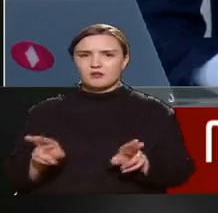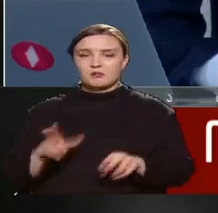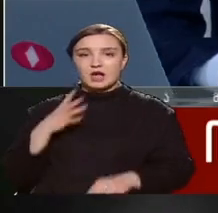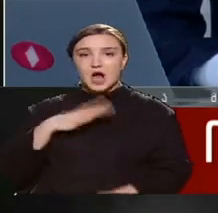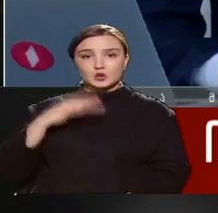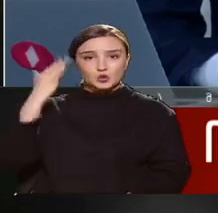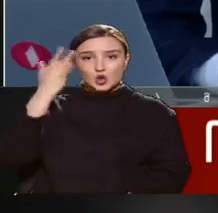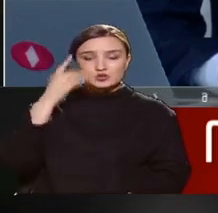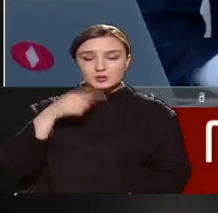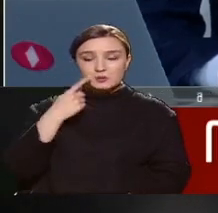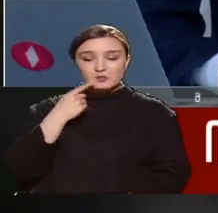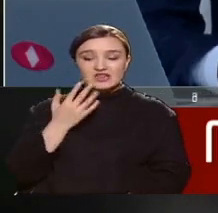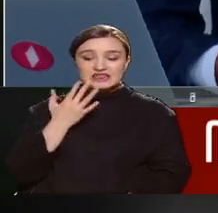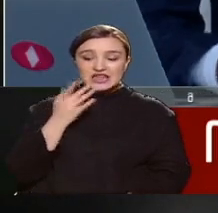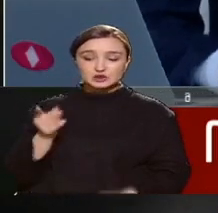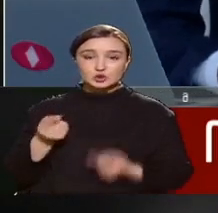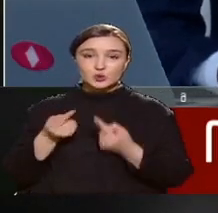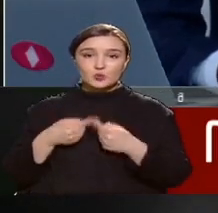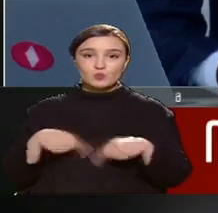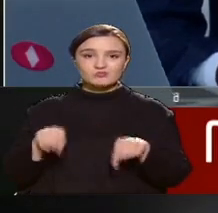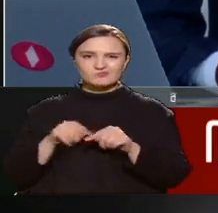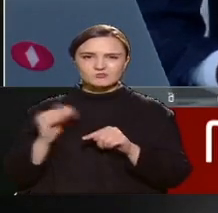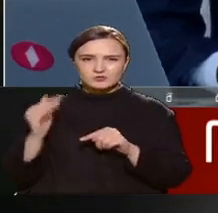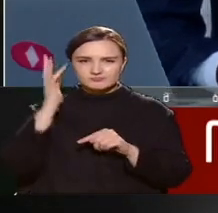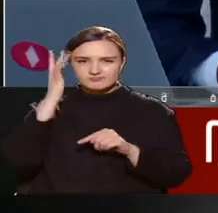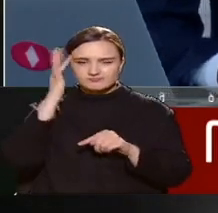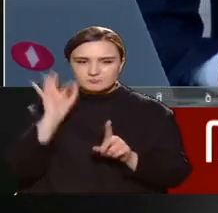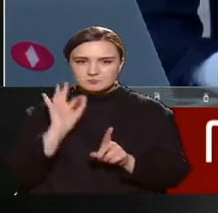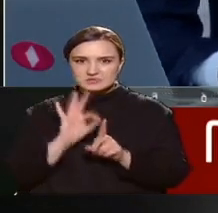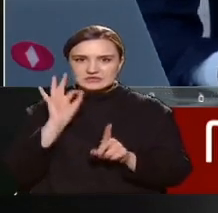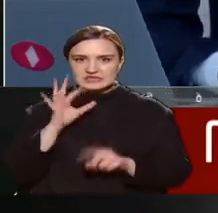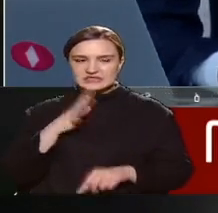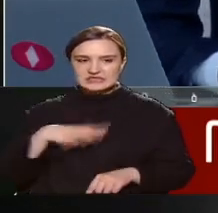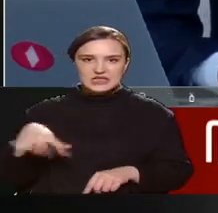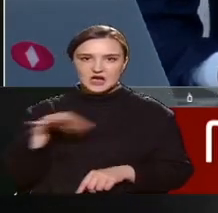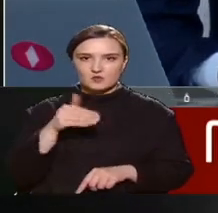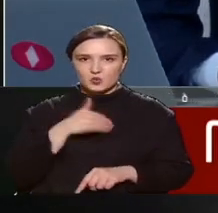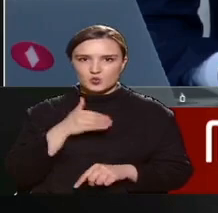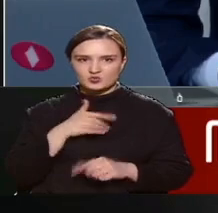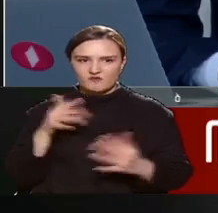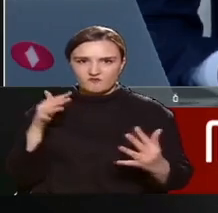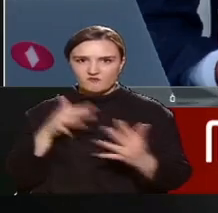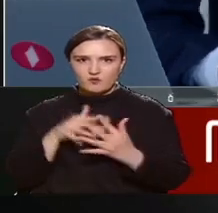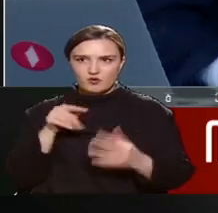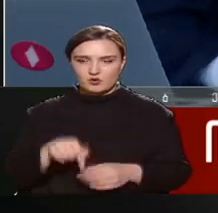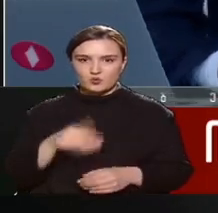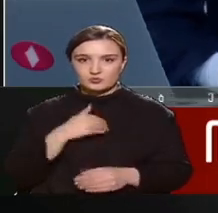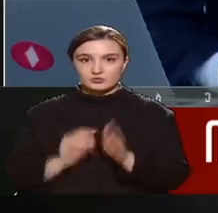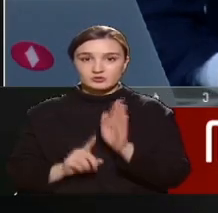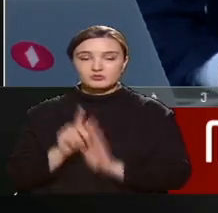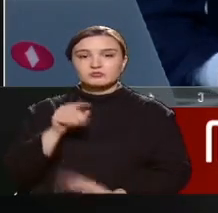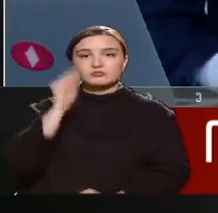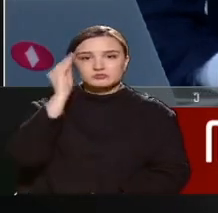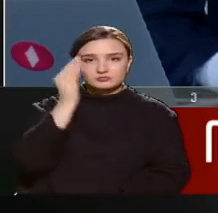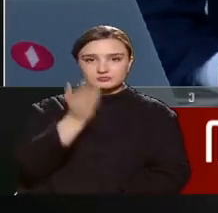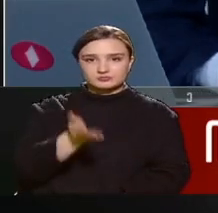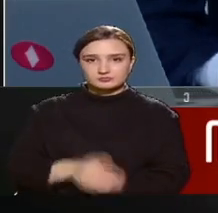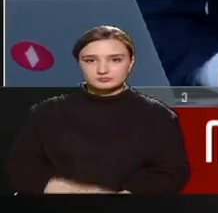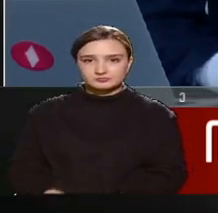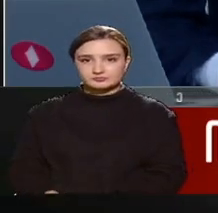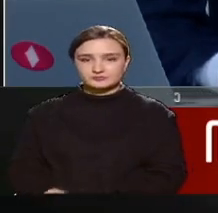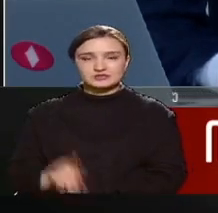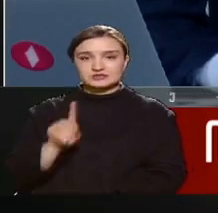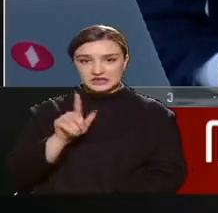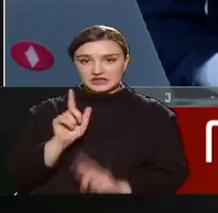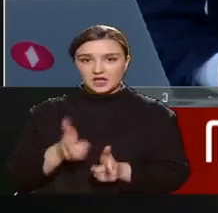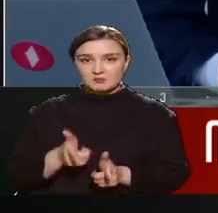atrom, naționalul rimozra obis, mizani, arom, sa cartul lor, gorme, ceai trio, sam, sa omar, mă cum e de bă, și tu e na poziție, că tam stăm dacă avșire,